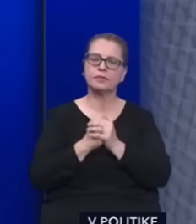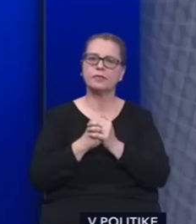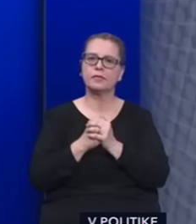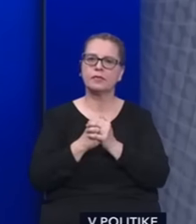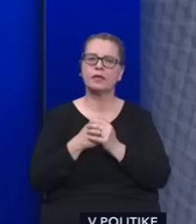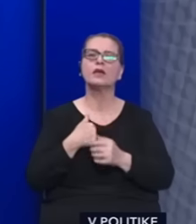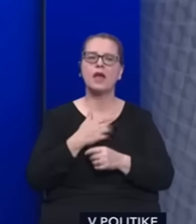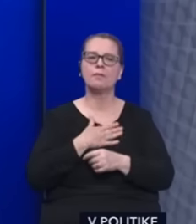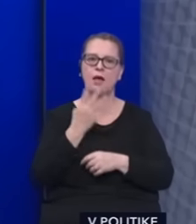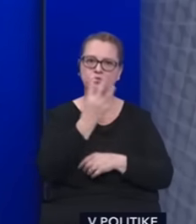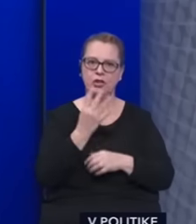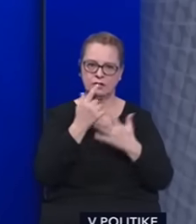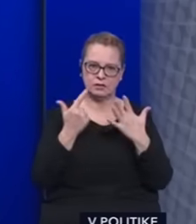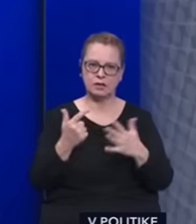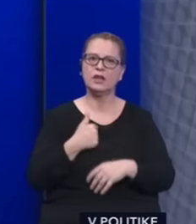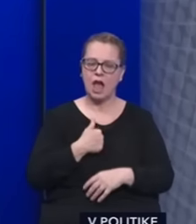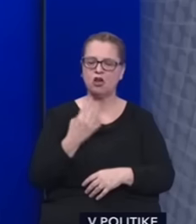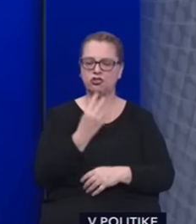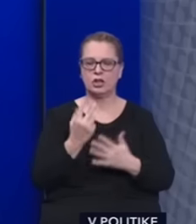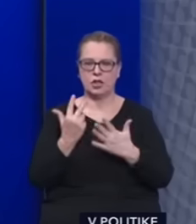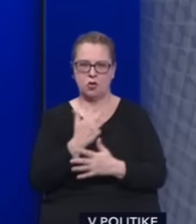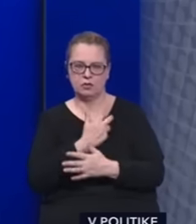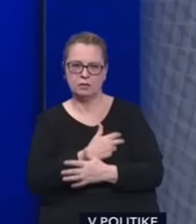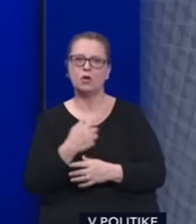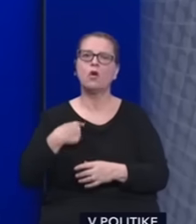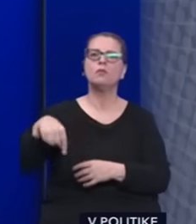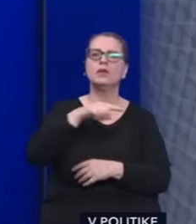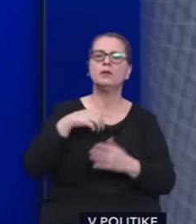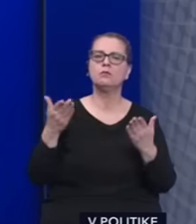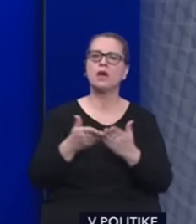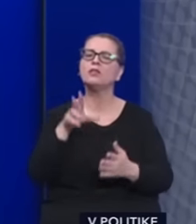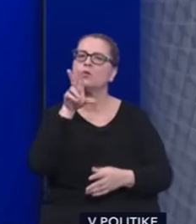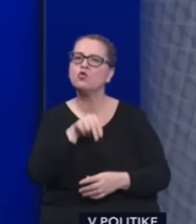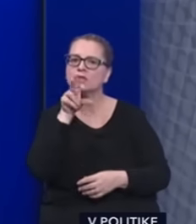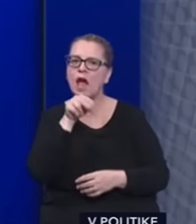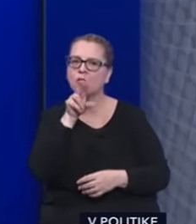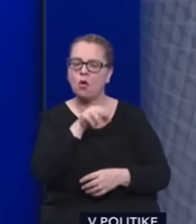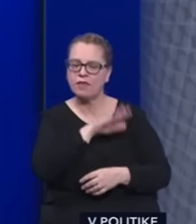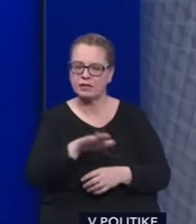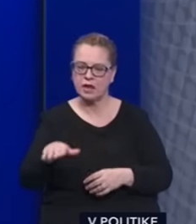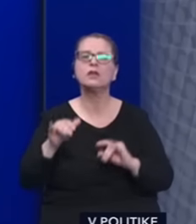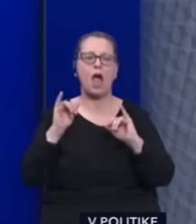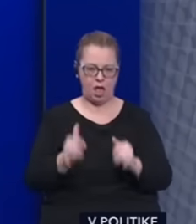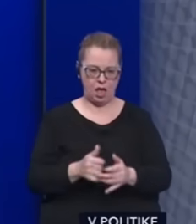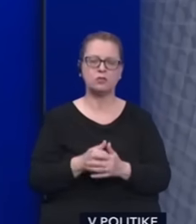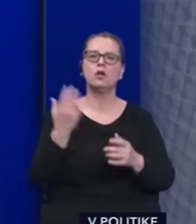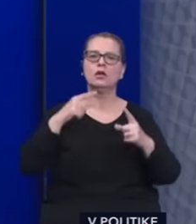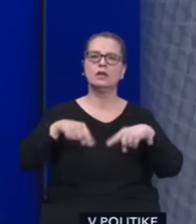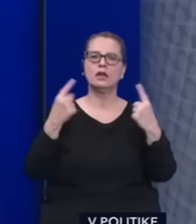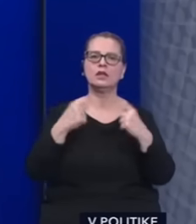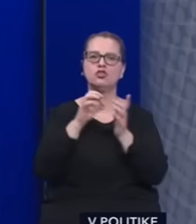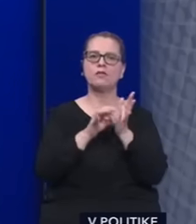poviem... 47 rokov. Tak ja 48. Sme Husákové deti. To sme. A kritizovalo sa obdobie